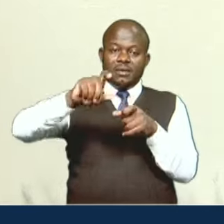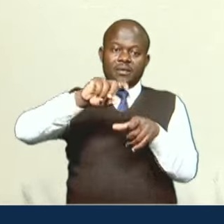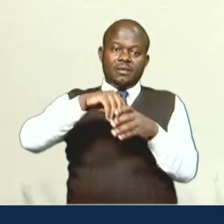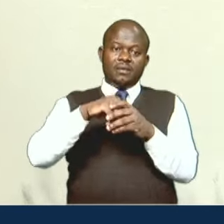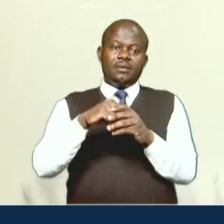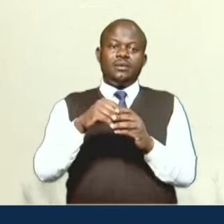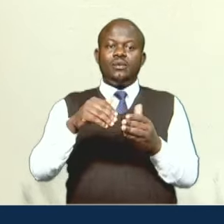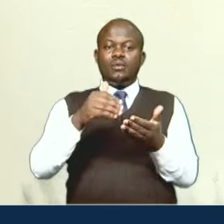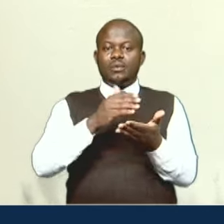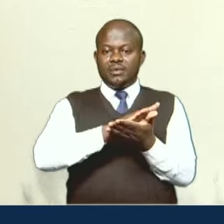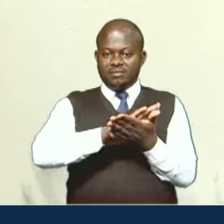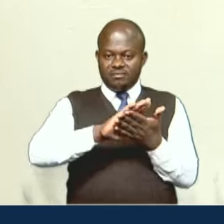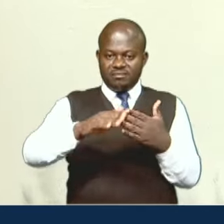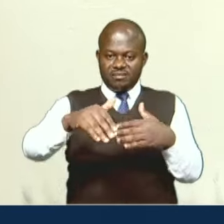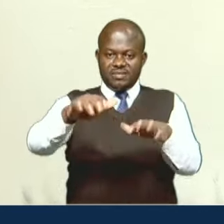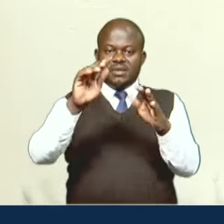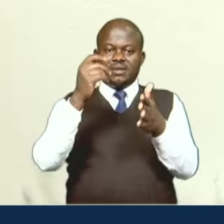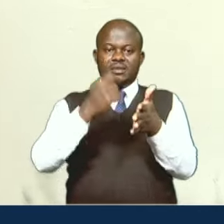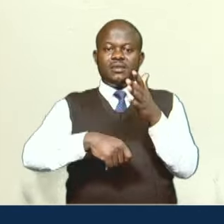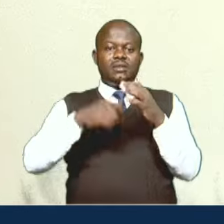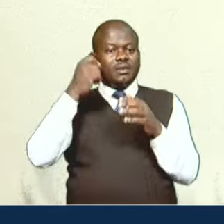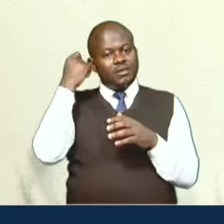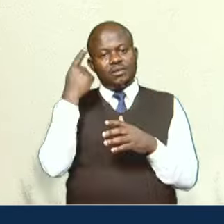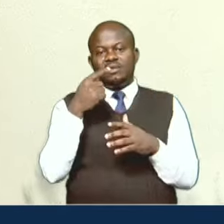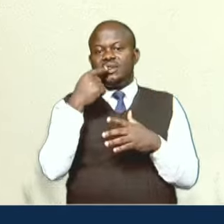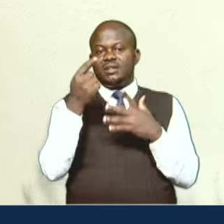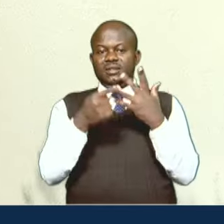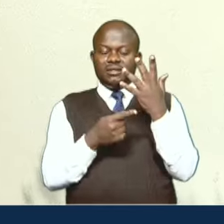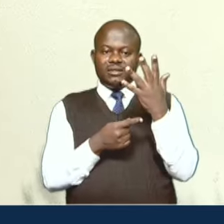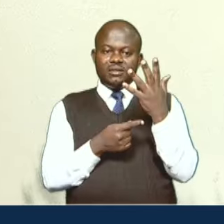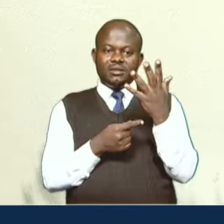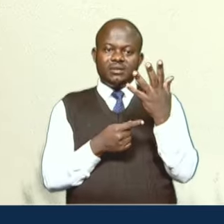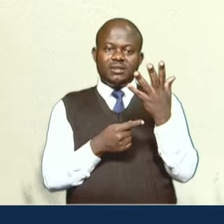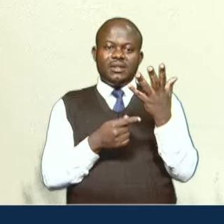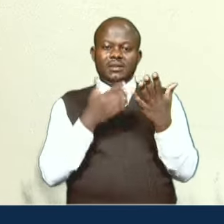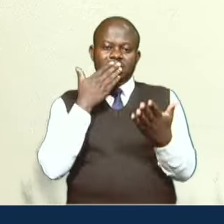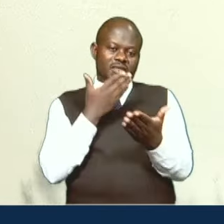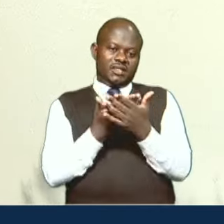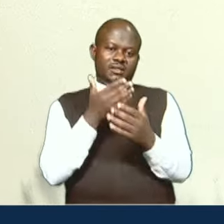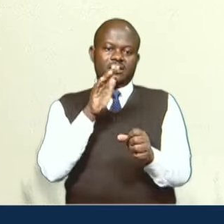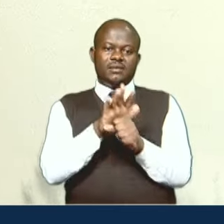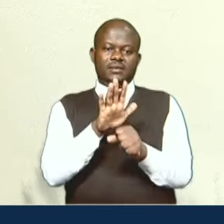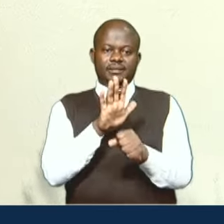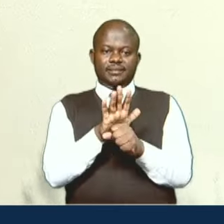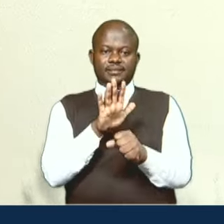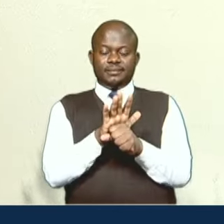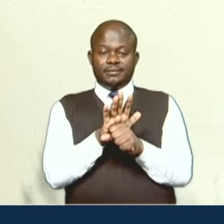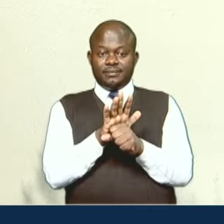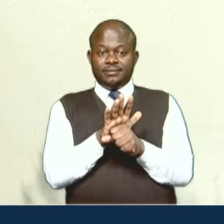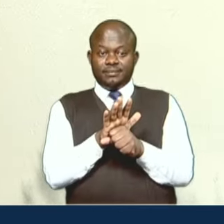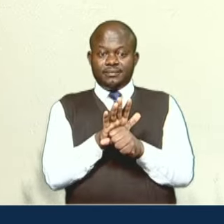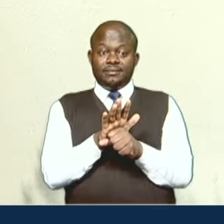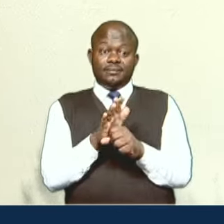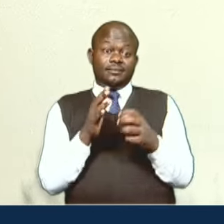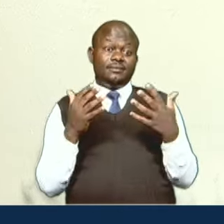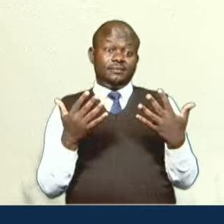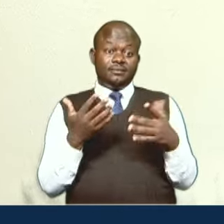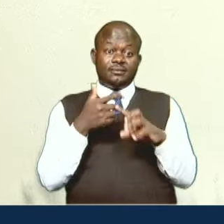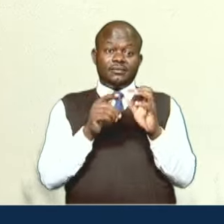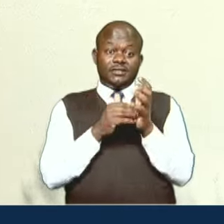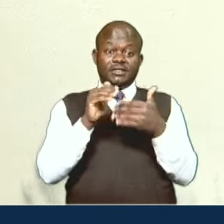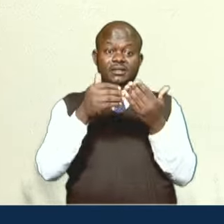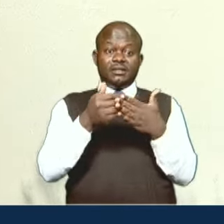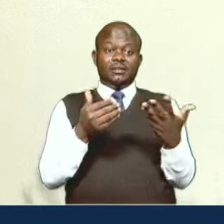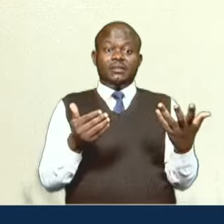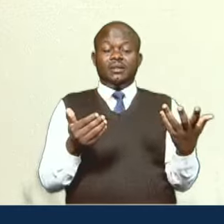kubisonera imisoro. Urumva ni ikintu cyiza cyane kubikorera, ariko biduha